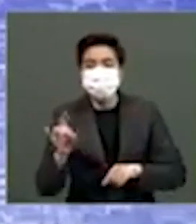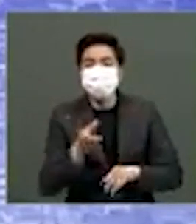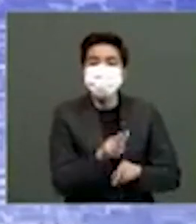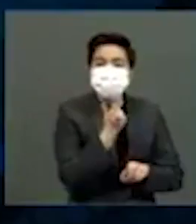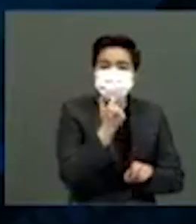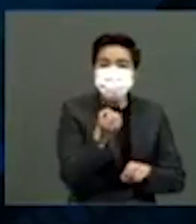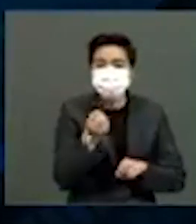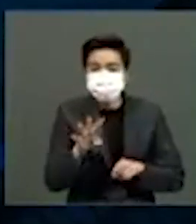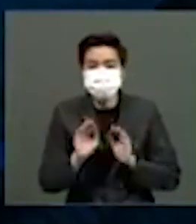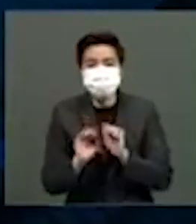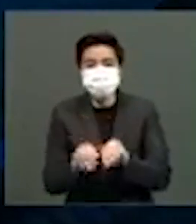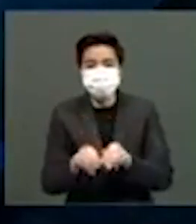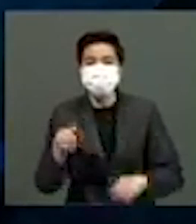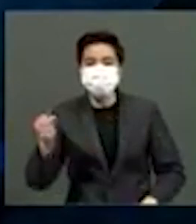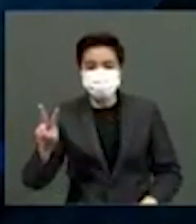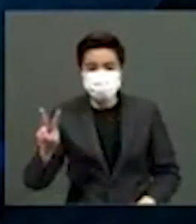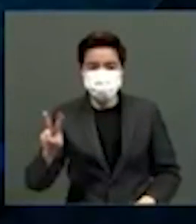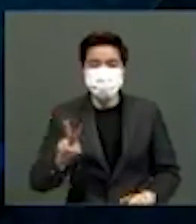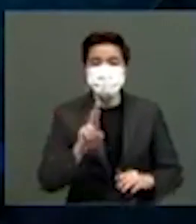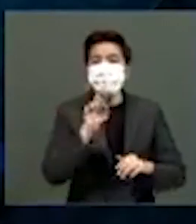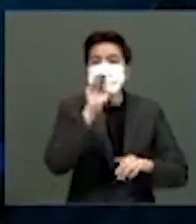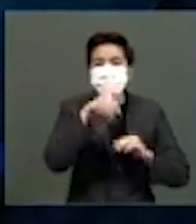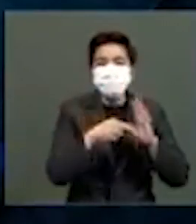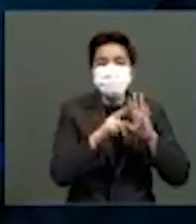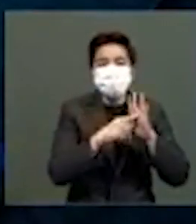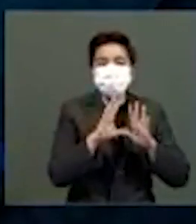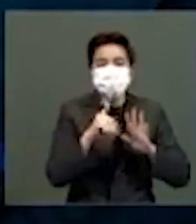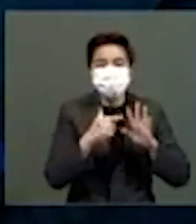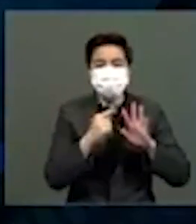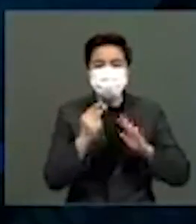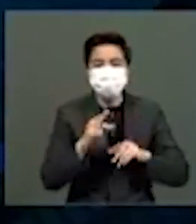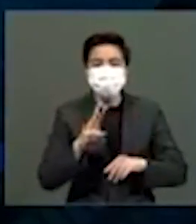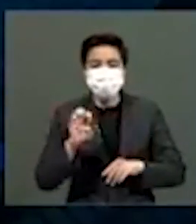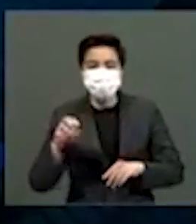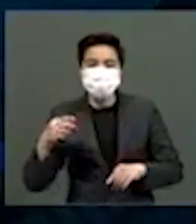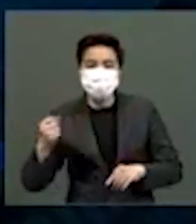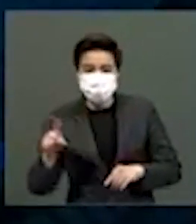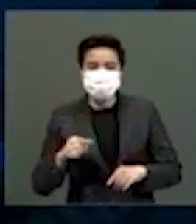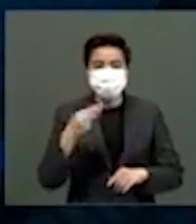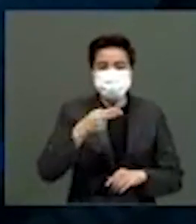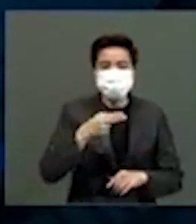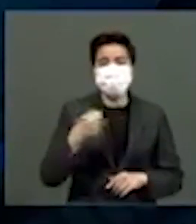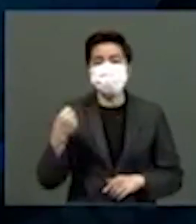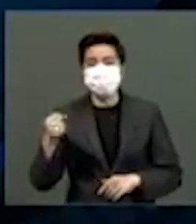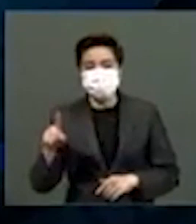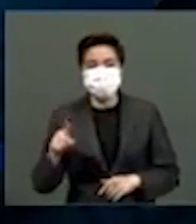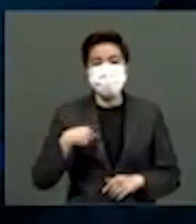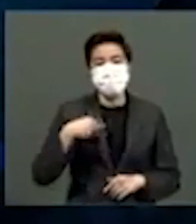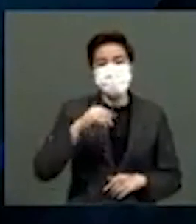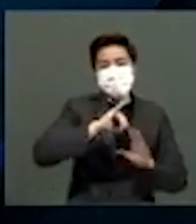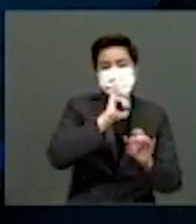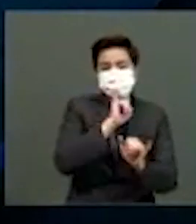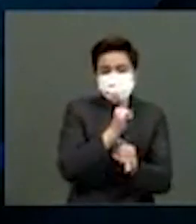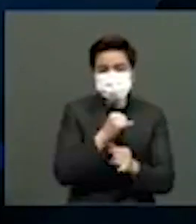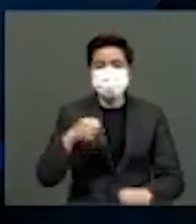ง14ลาดพร้าว12ราชเทวี11ห้วยขวาง11จตุจักร10วัฒนา10